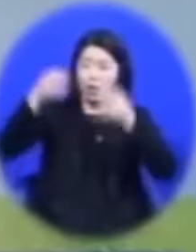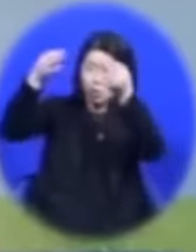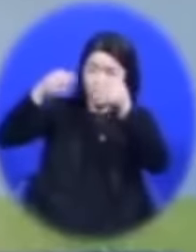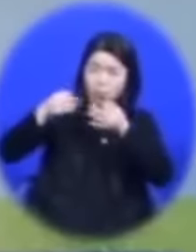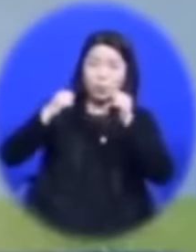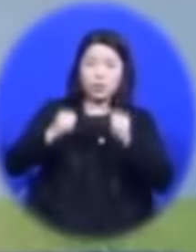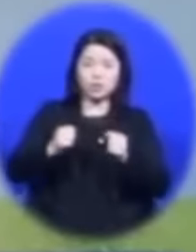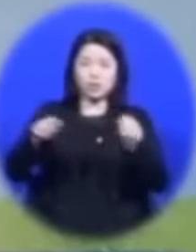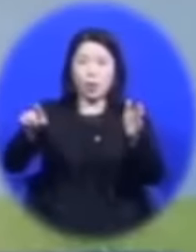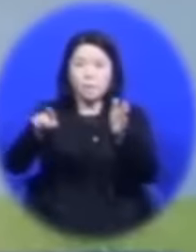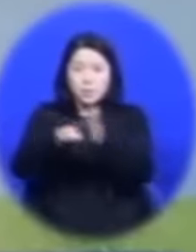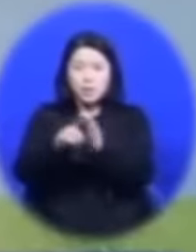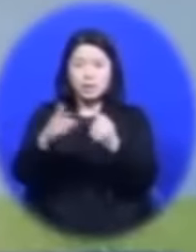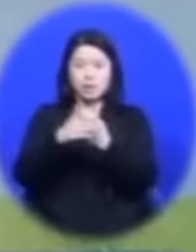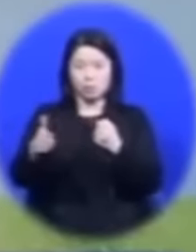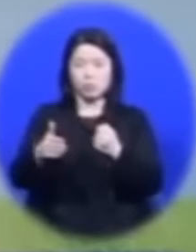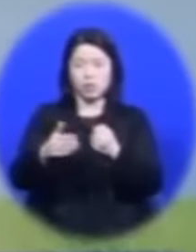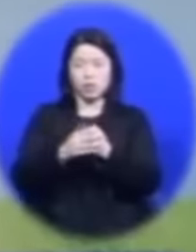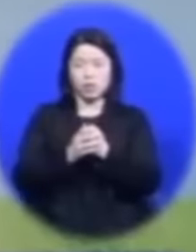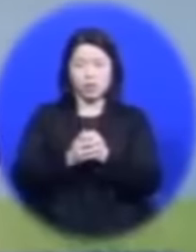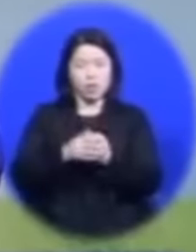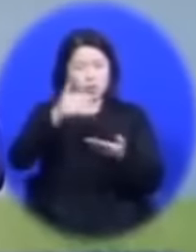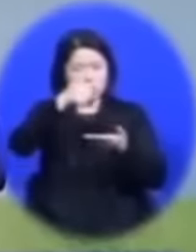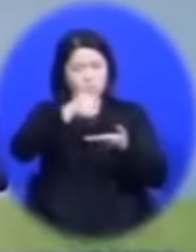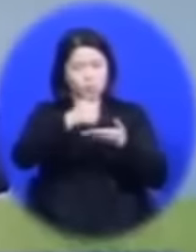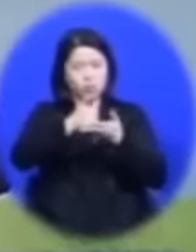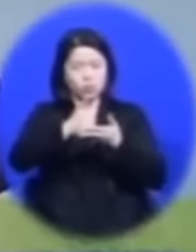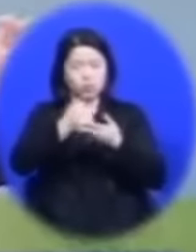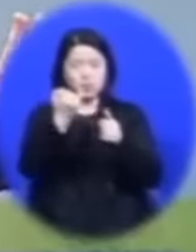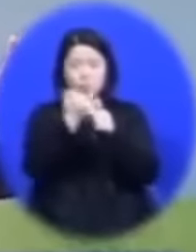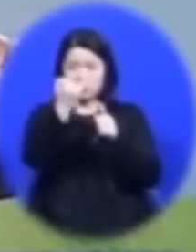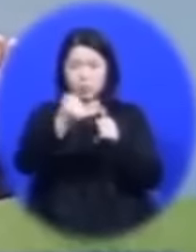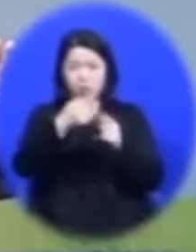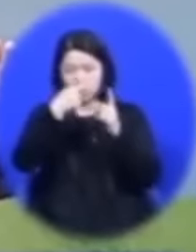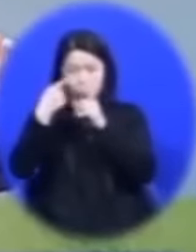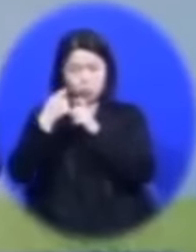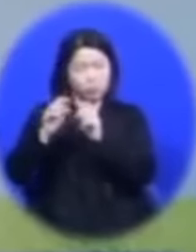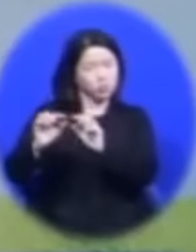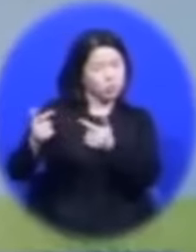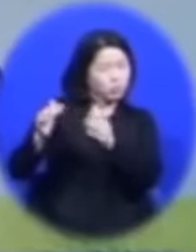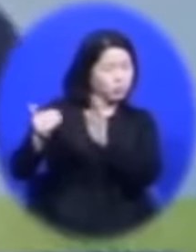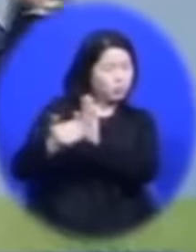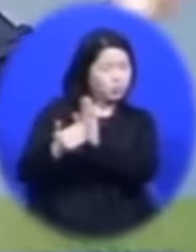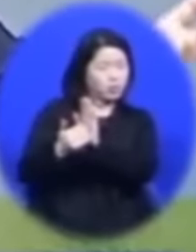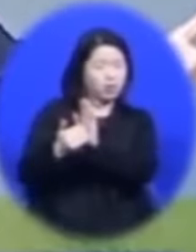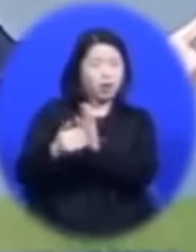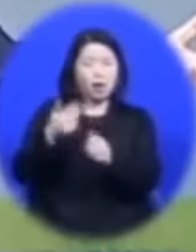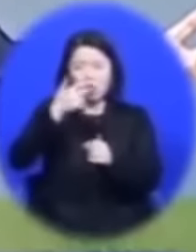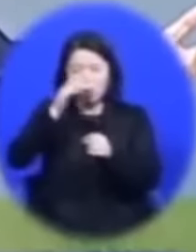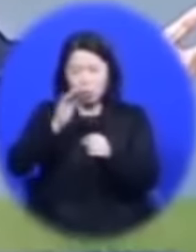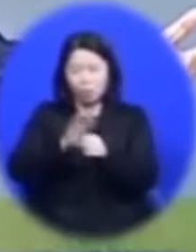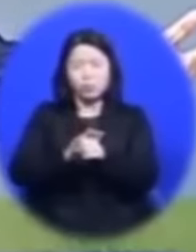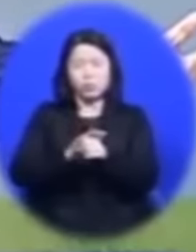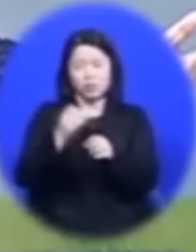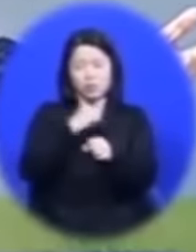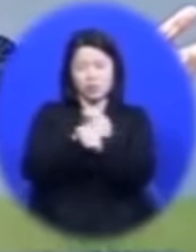계시다고 그렇게 믿어지는 거예요. 주인 여자의 유혹을 거절합니다. 그것 때문에 억울하게 감옥에